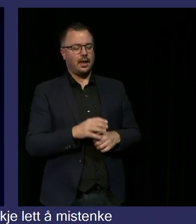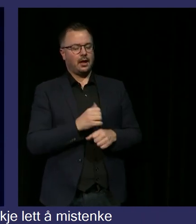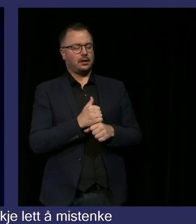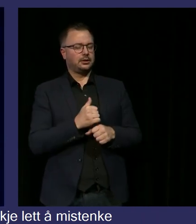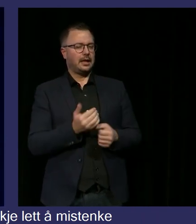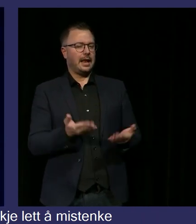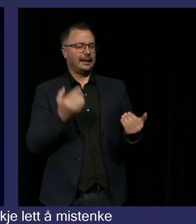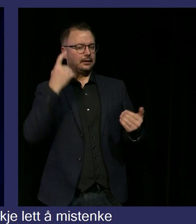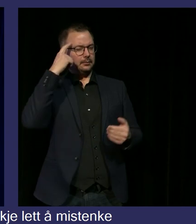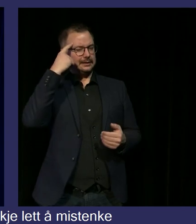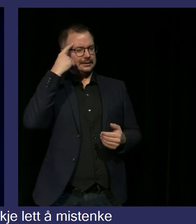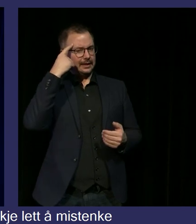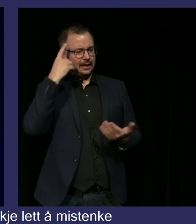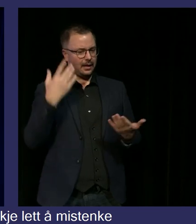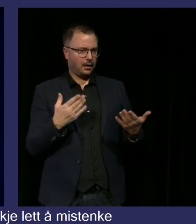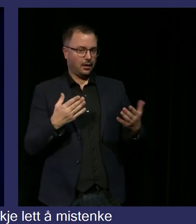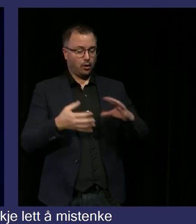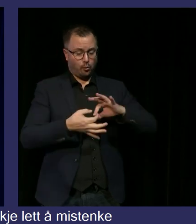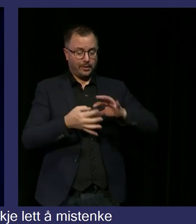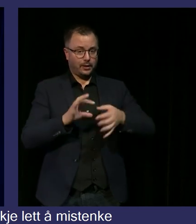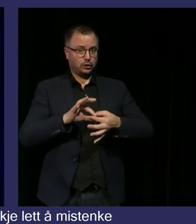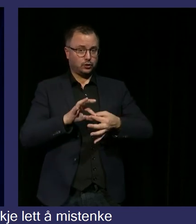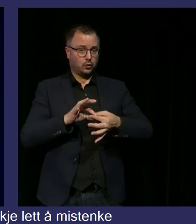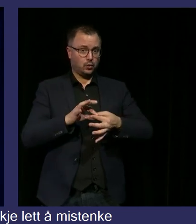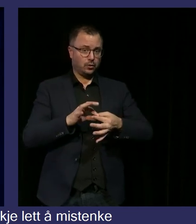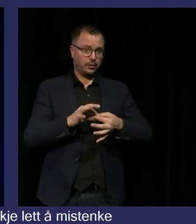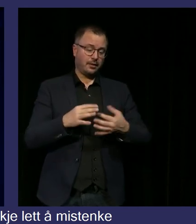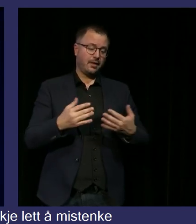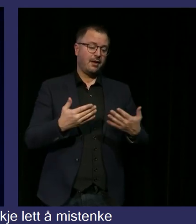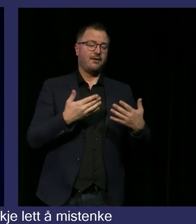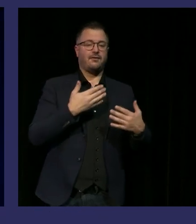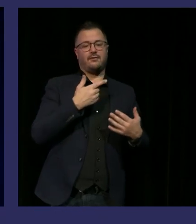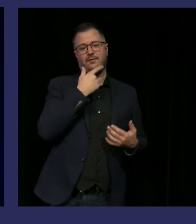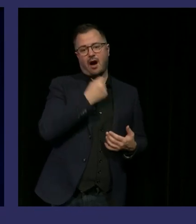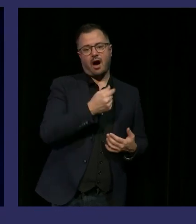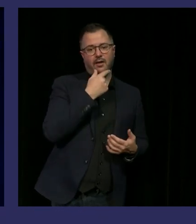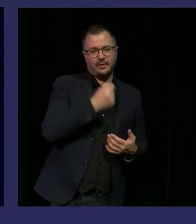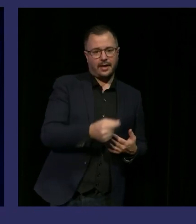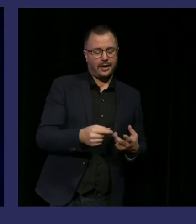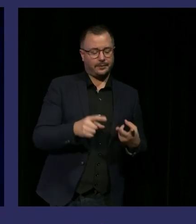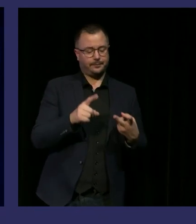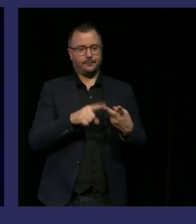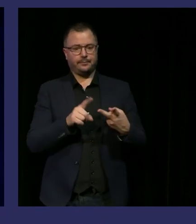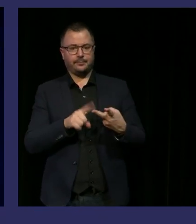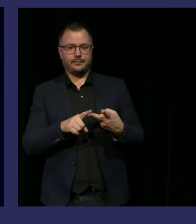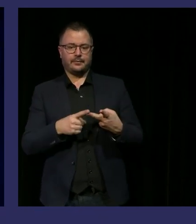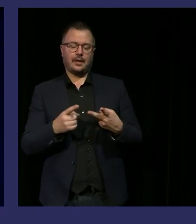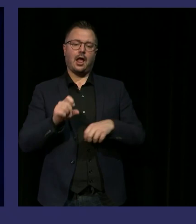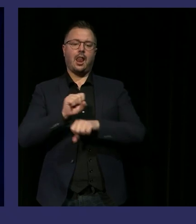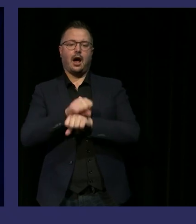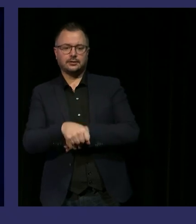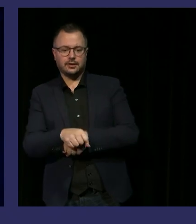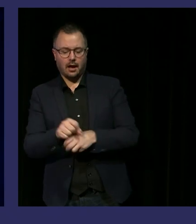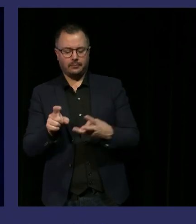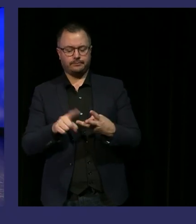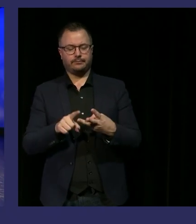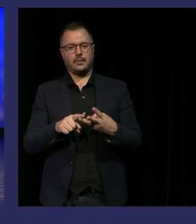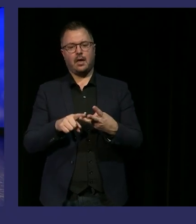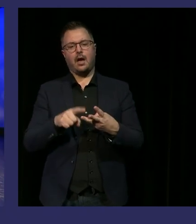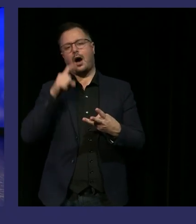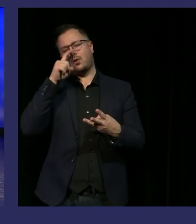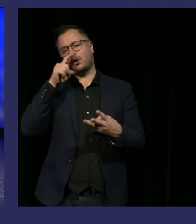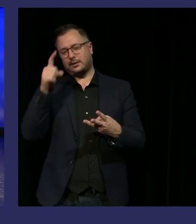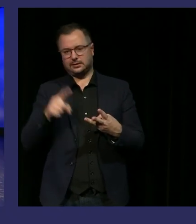mistenke at det kan være en kombinasjon av litt sedvane selvfølgelig, en slump latskap og litt arroganse